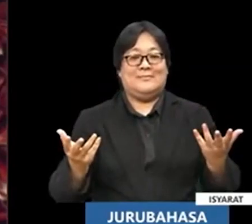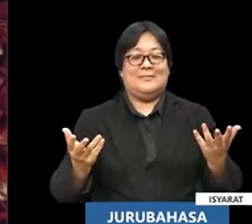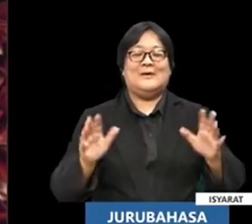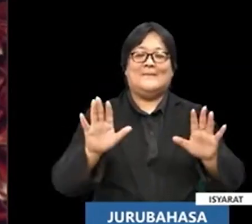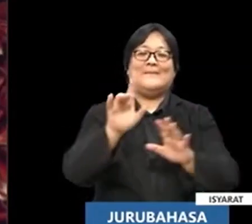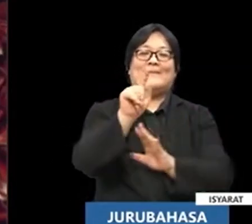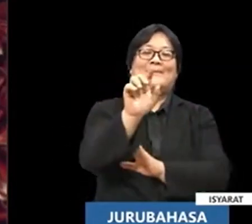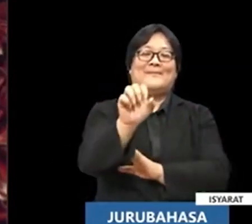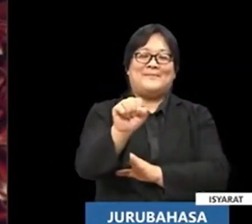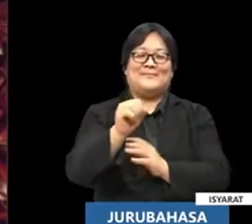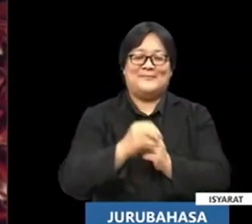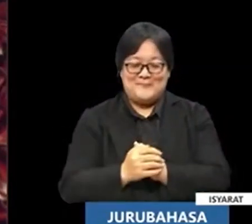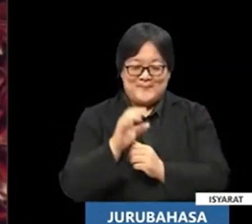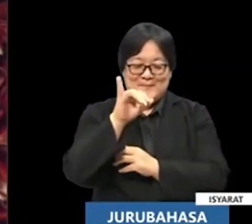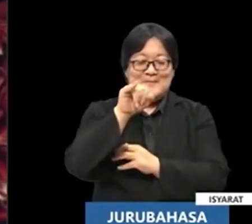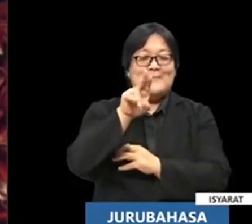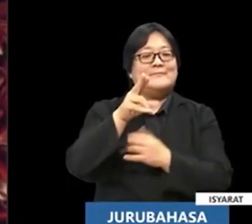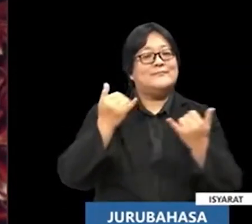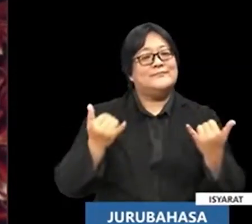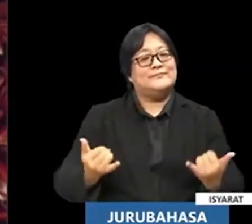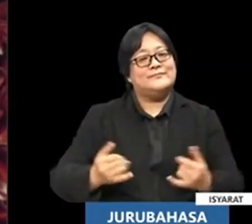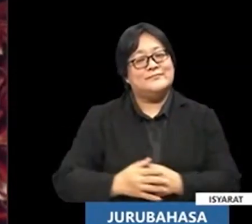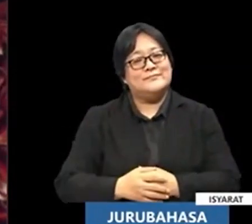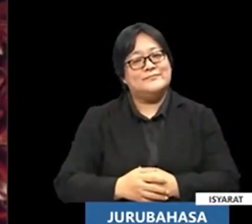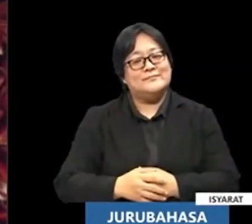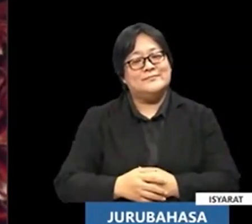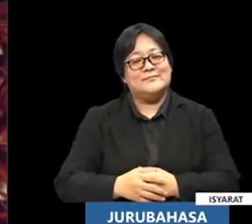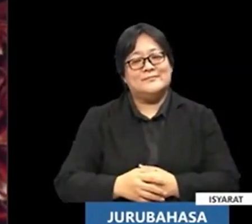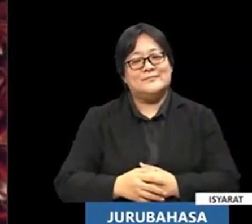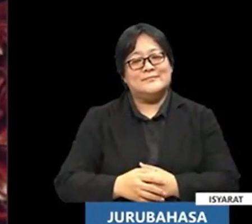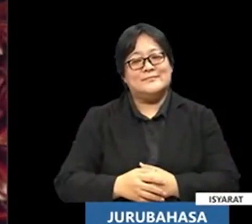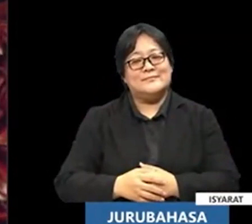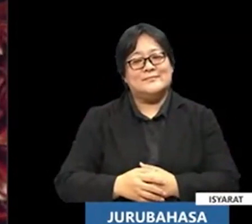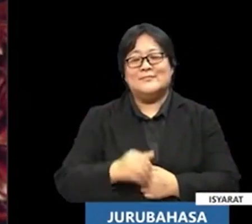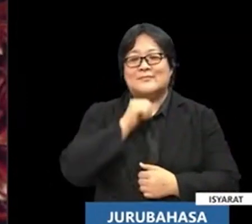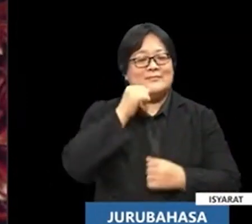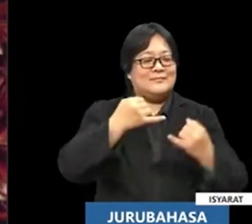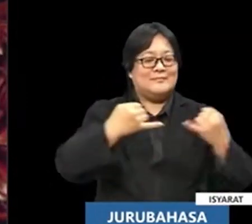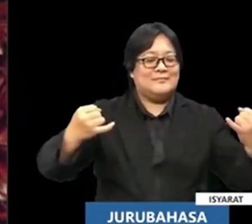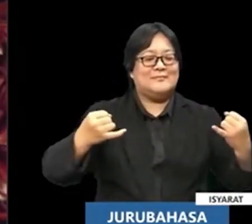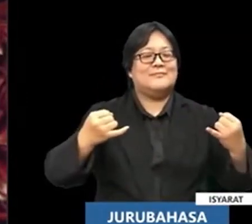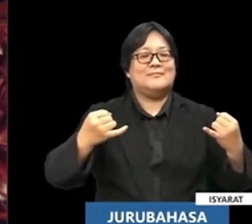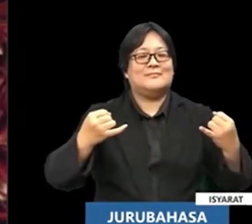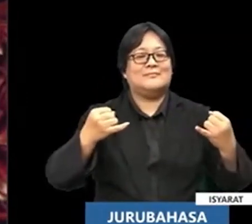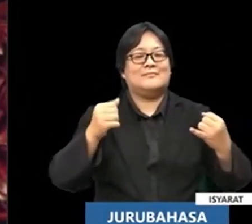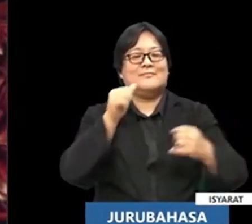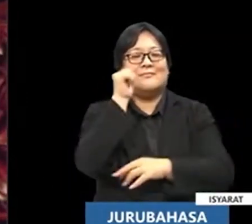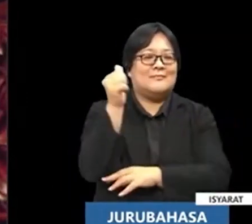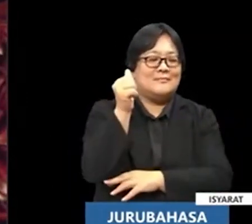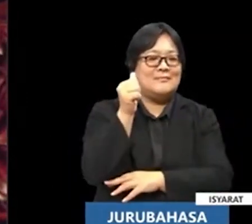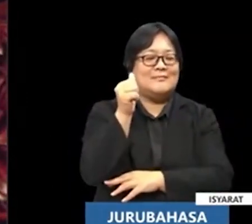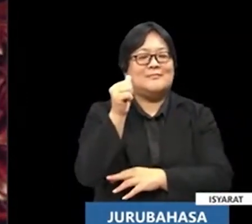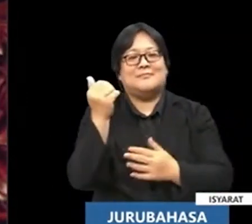tekan seri isu dia sekarang ini Bukan soal jenis arak like ataupun